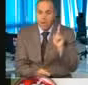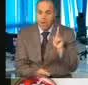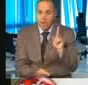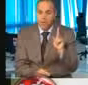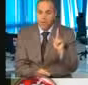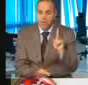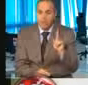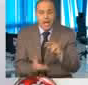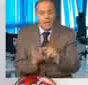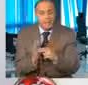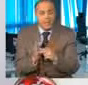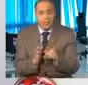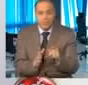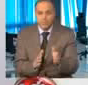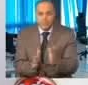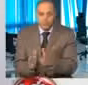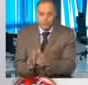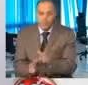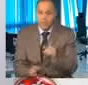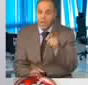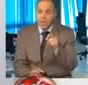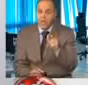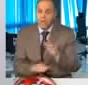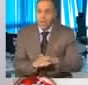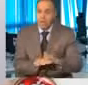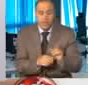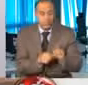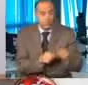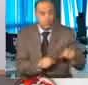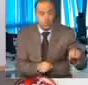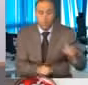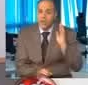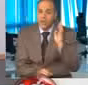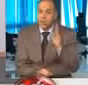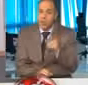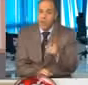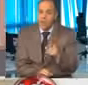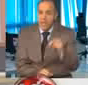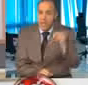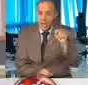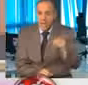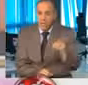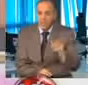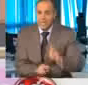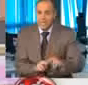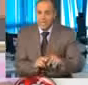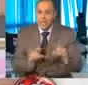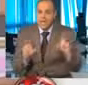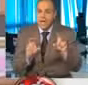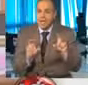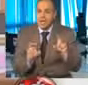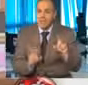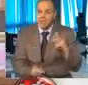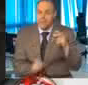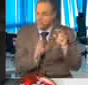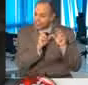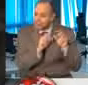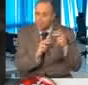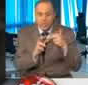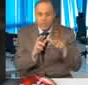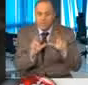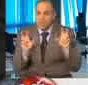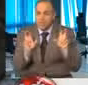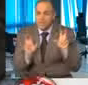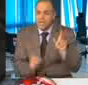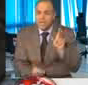نواحي التقنية. هذا وقد أوصى المشاركون في الندوة بضرورة إصلاح الإعلام السمعي والبصري